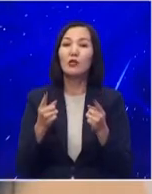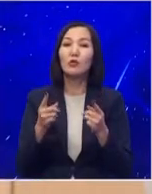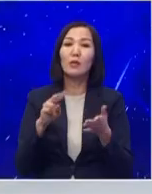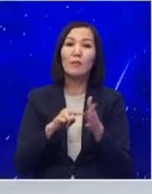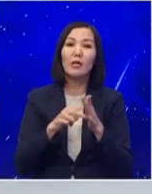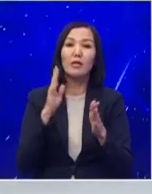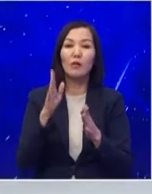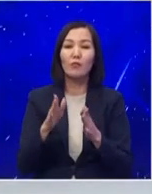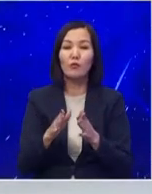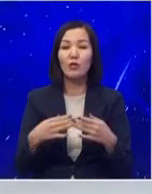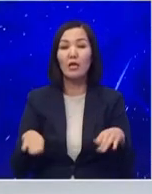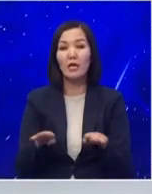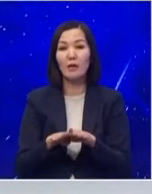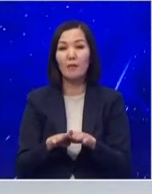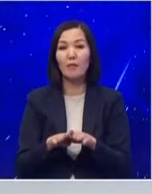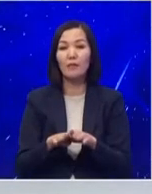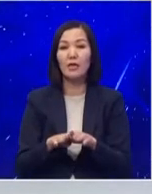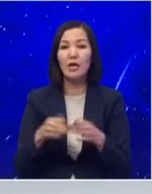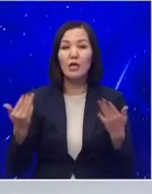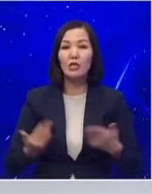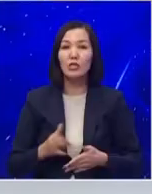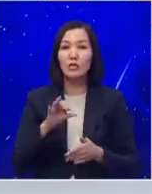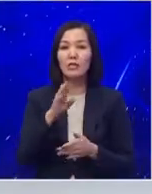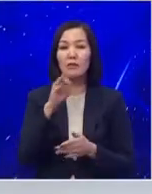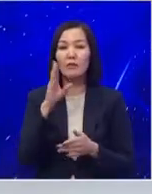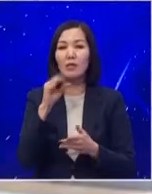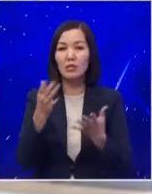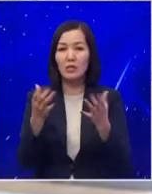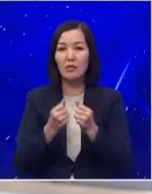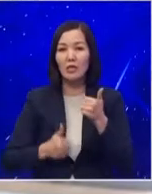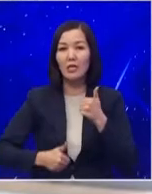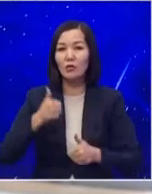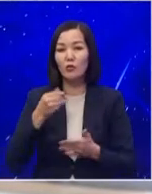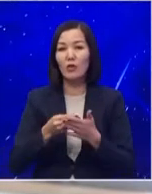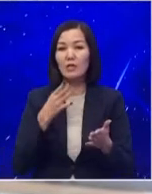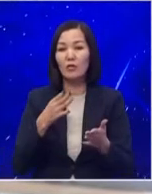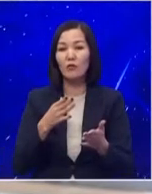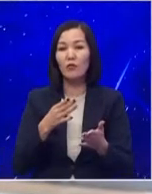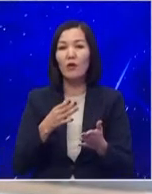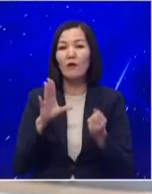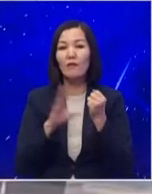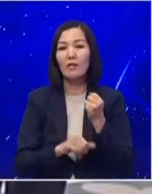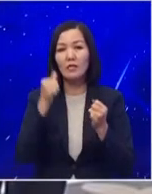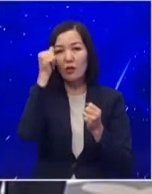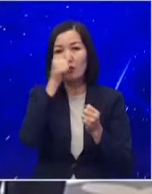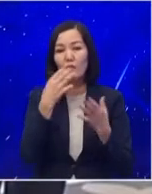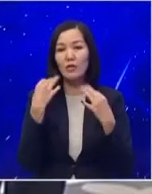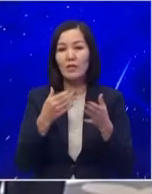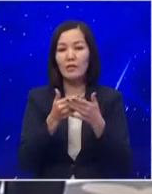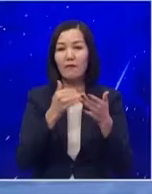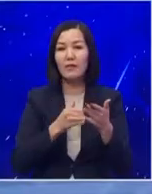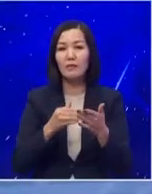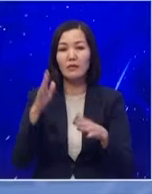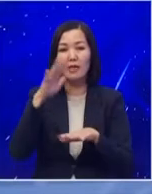таким образом благополучная жизнь 7 license of получила достойную оценку в конце года накануне дня независимости аким алматинской